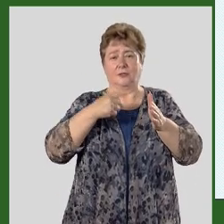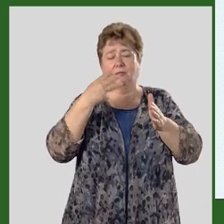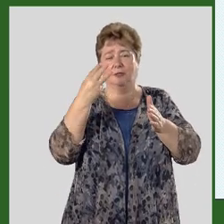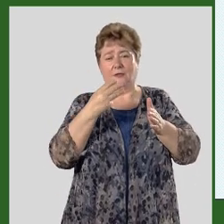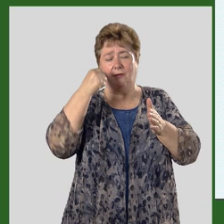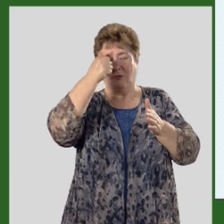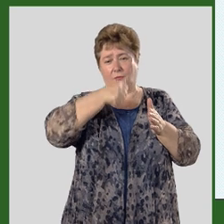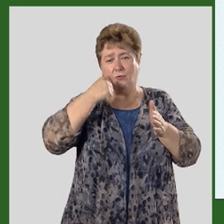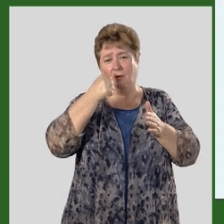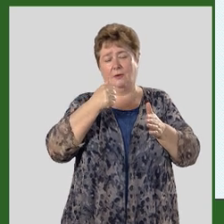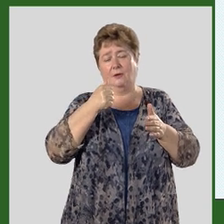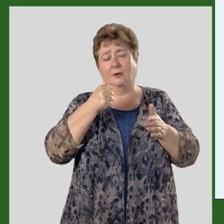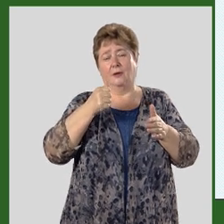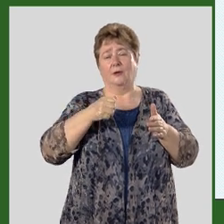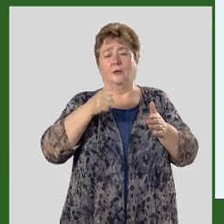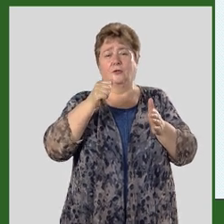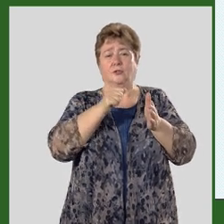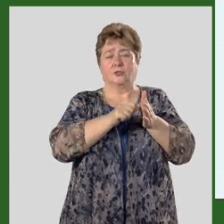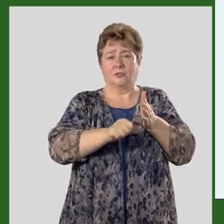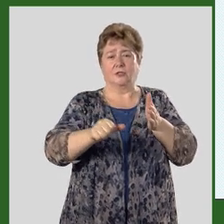64,3 года, Б.